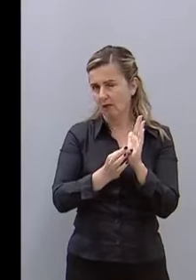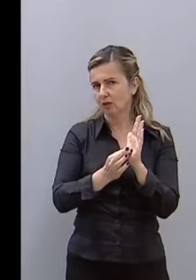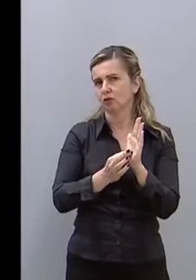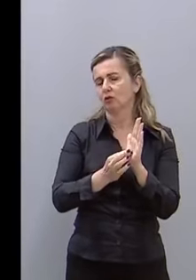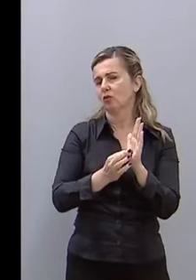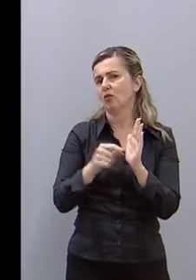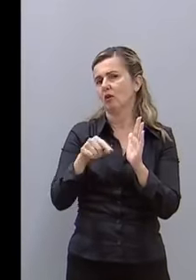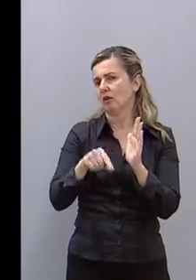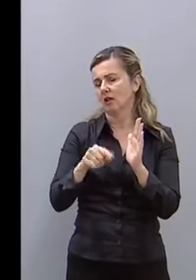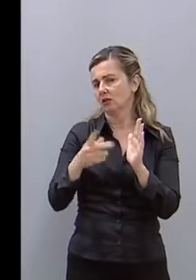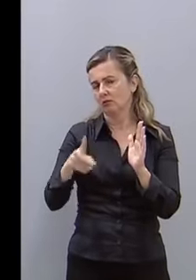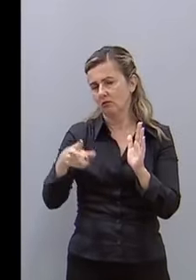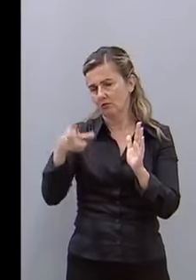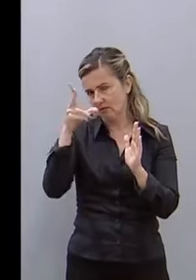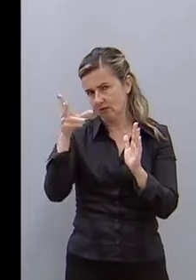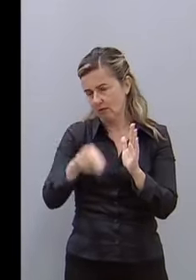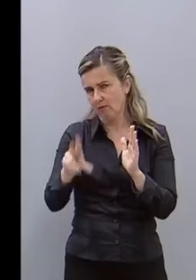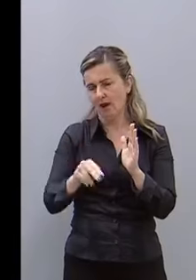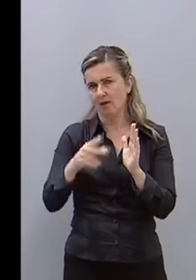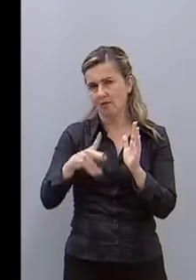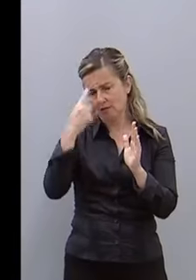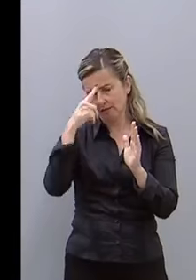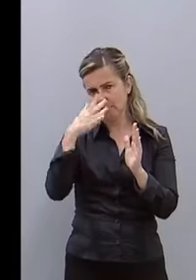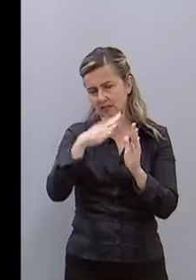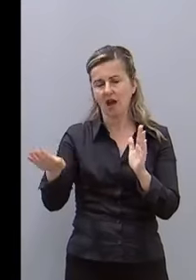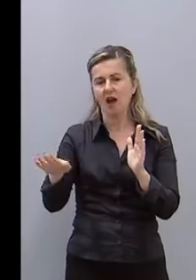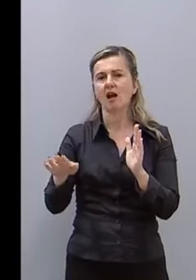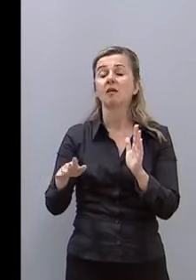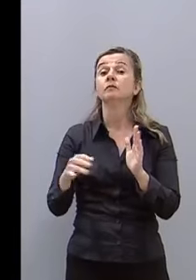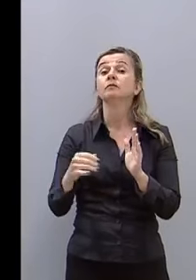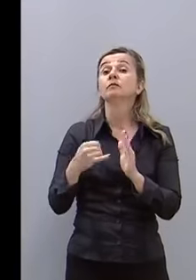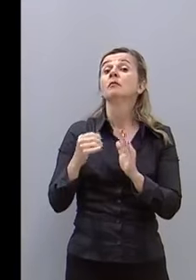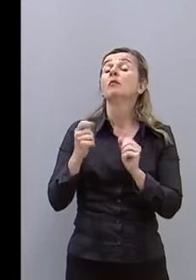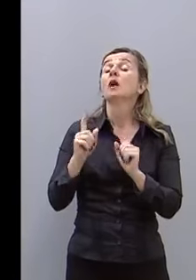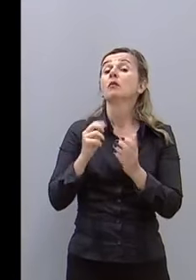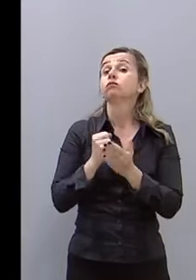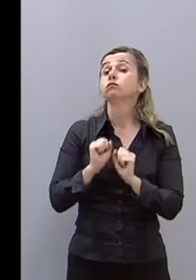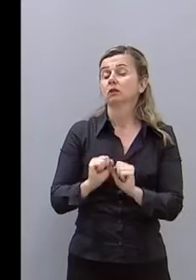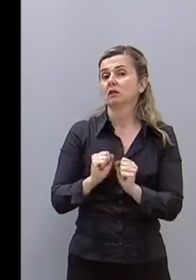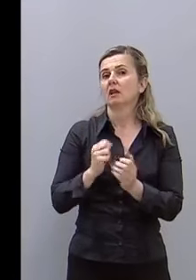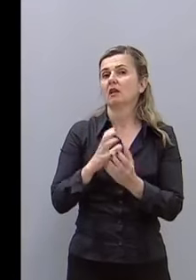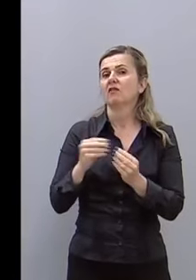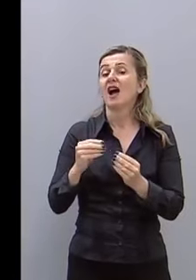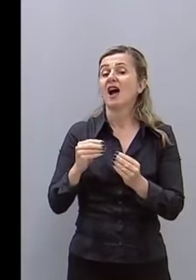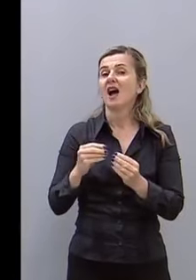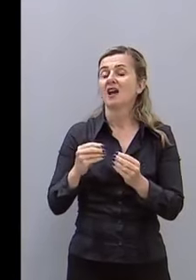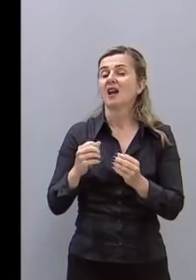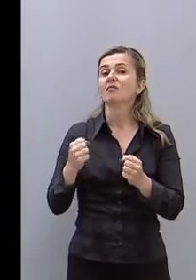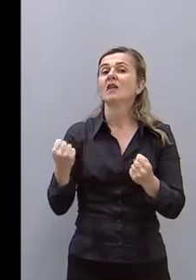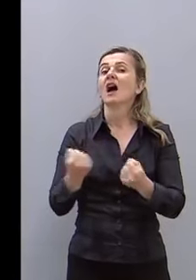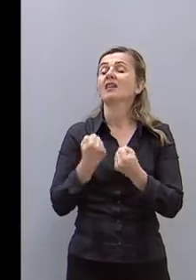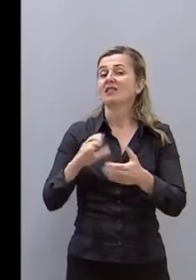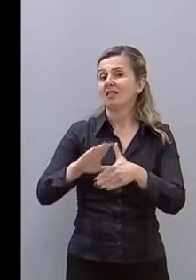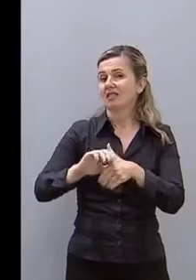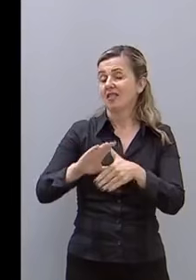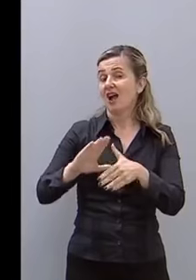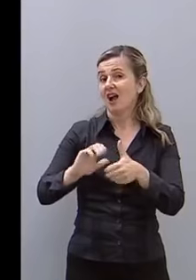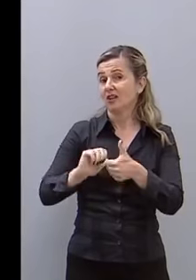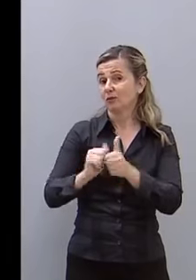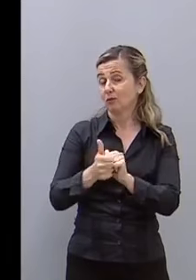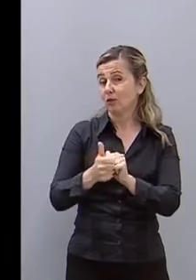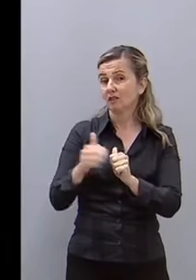non stiamo a dire poi le al fine di svolgere attività sportiva motori all'aperto compreso il